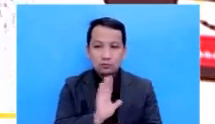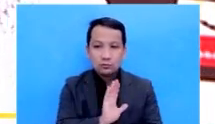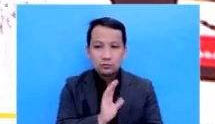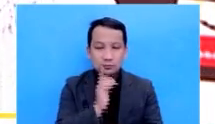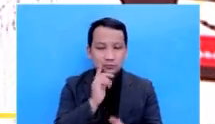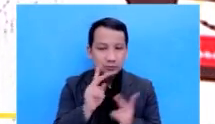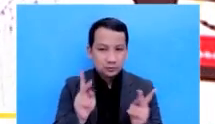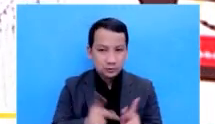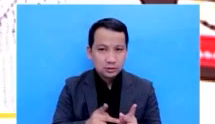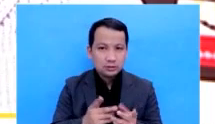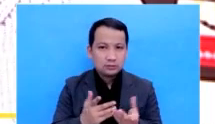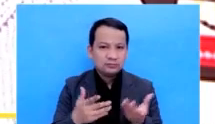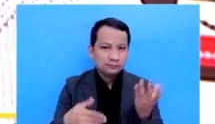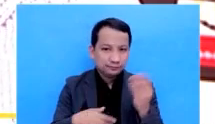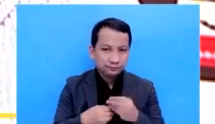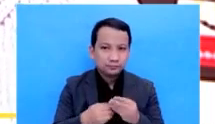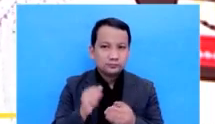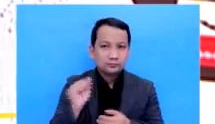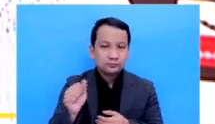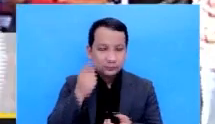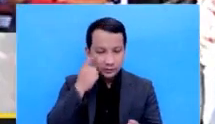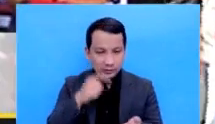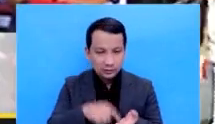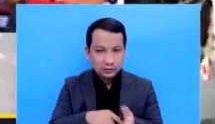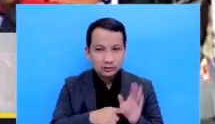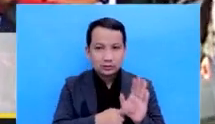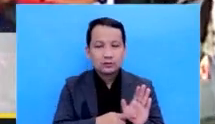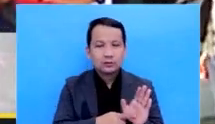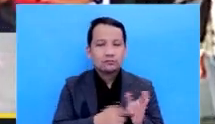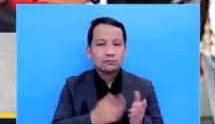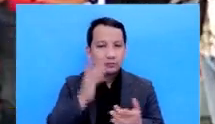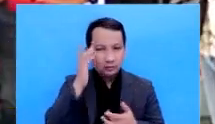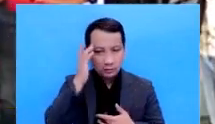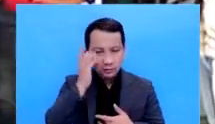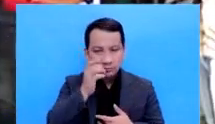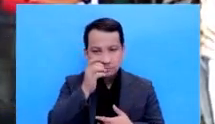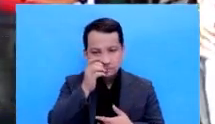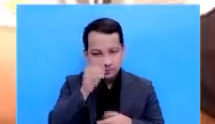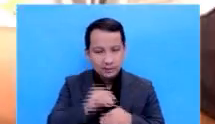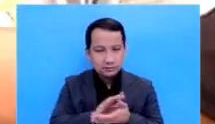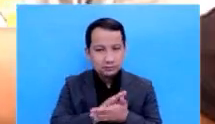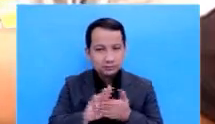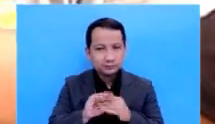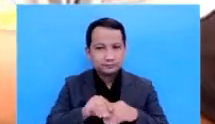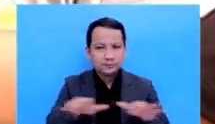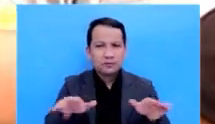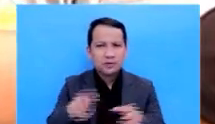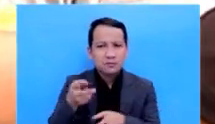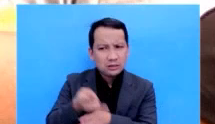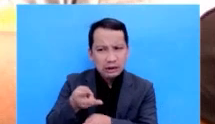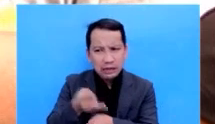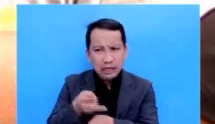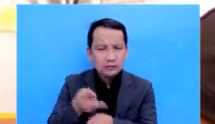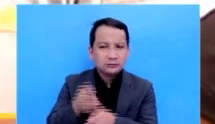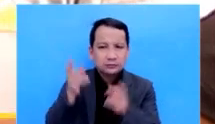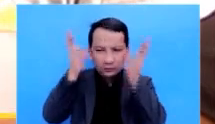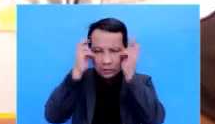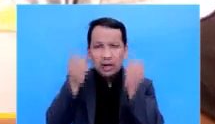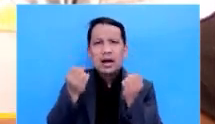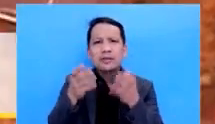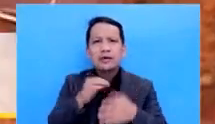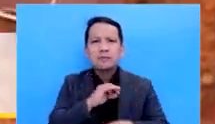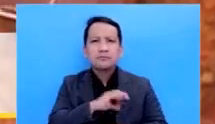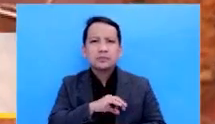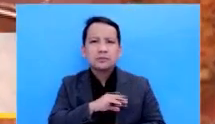particular region ng notice of quarantine release. Sabi naman ng mga rabitero, sa dami ng benepisyo ng karne ng